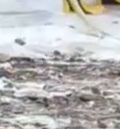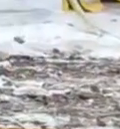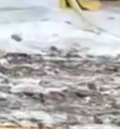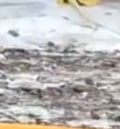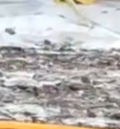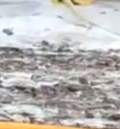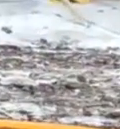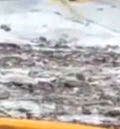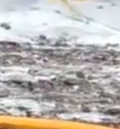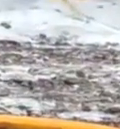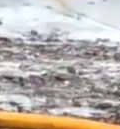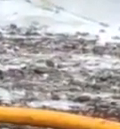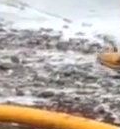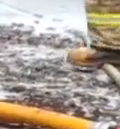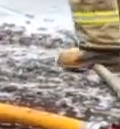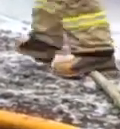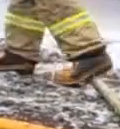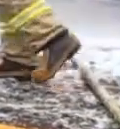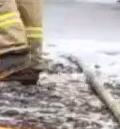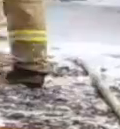berkerumun menjauhi lokasi lantaran berbahaya.